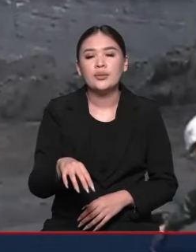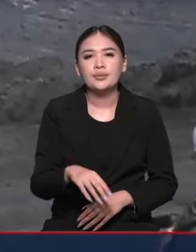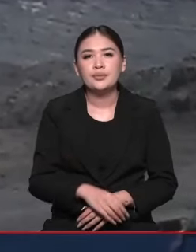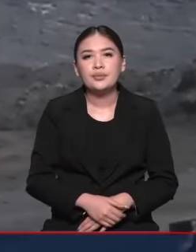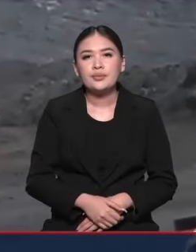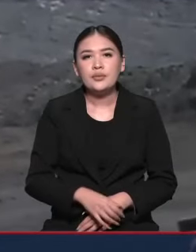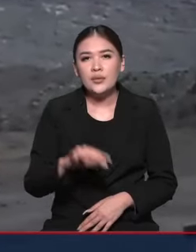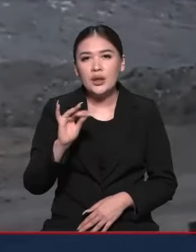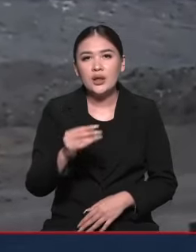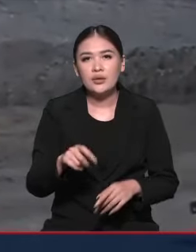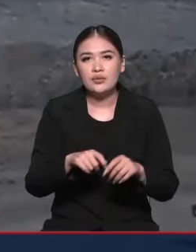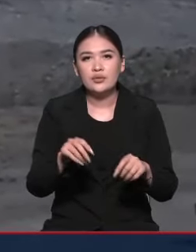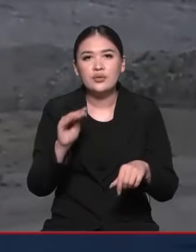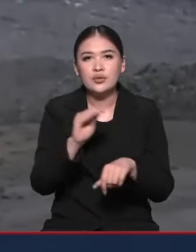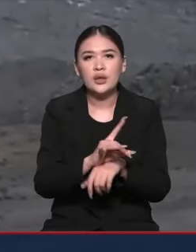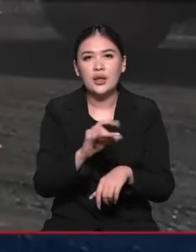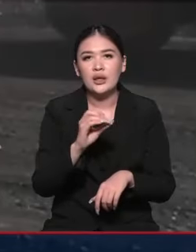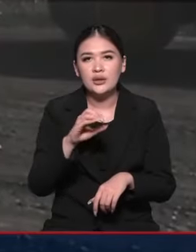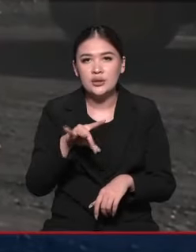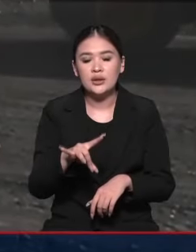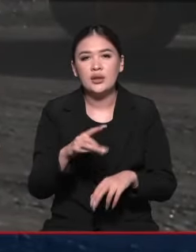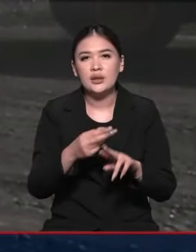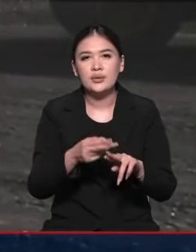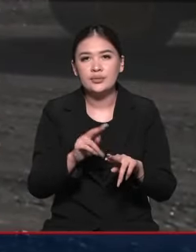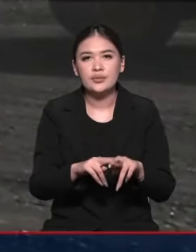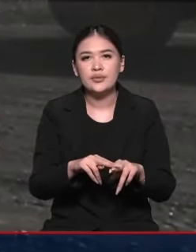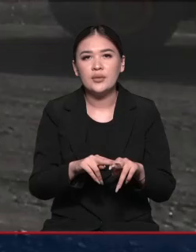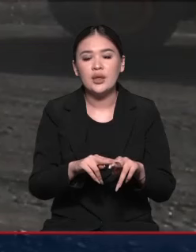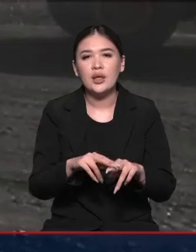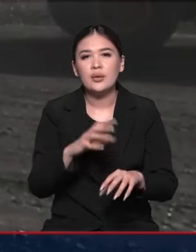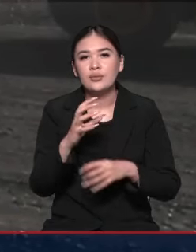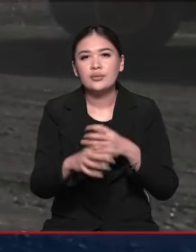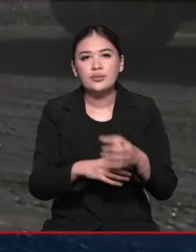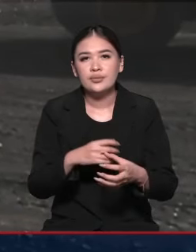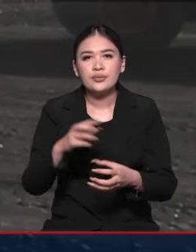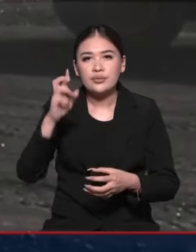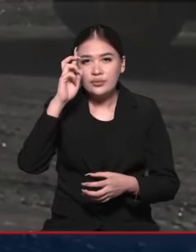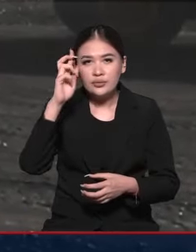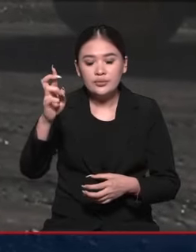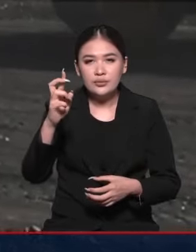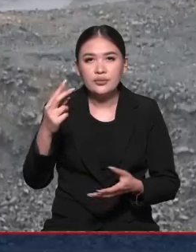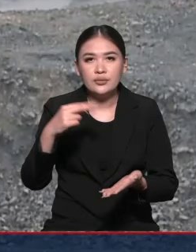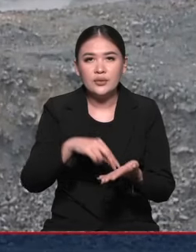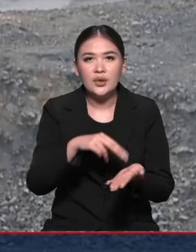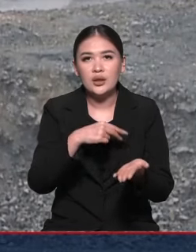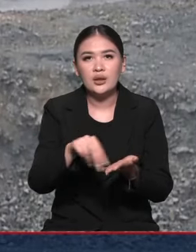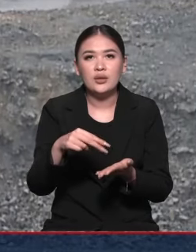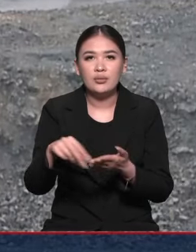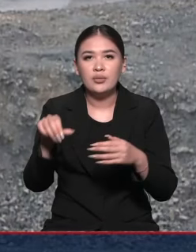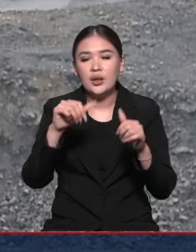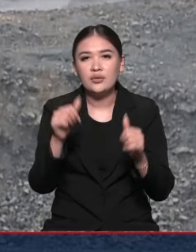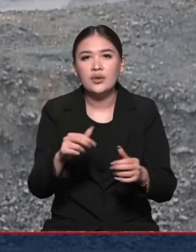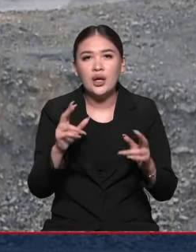производства. Субъекты, включенные в реестр, получат приоритетный доступ к мерам государственного стимулирования, закупочным платформам,